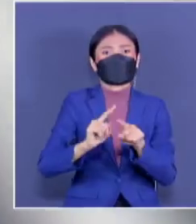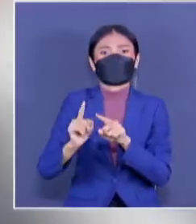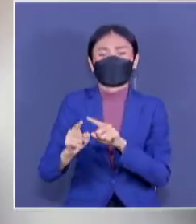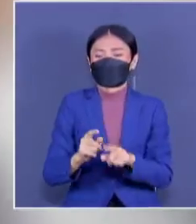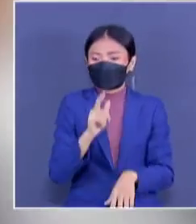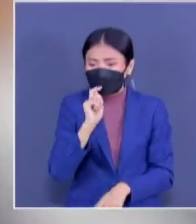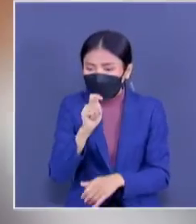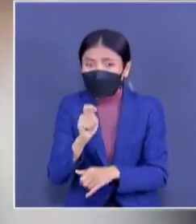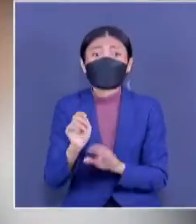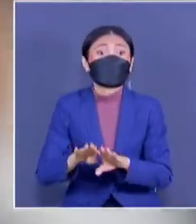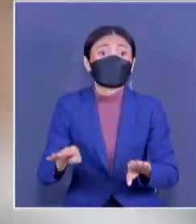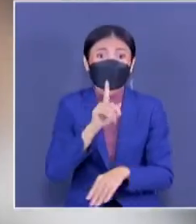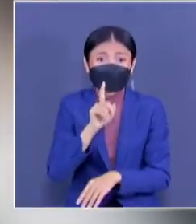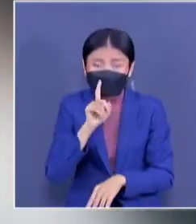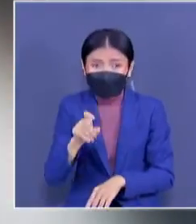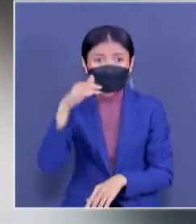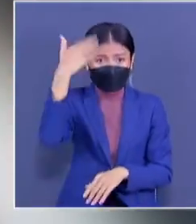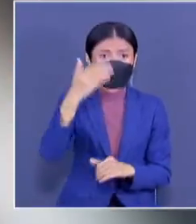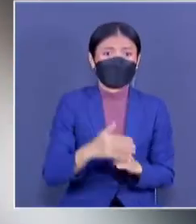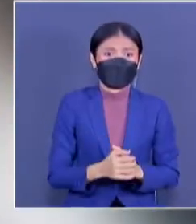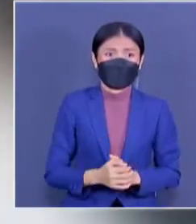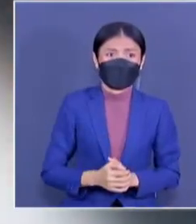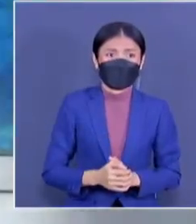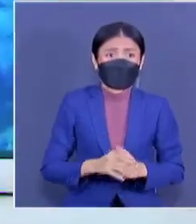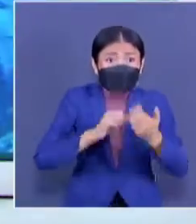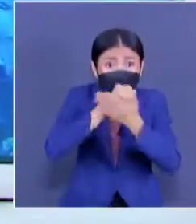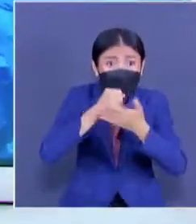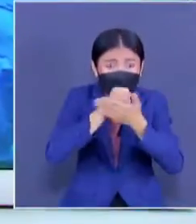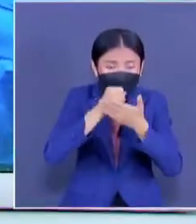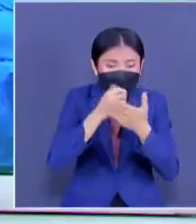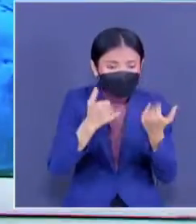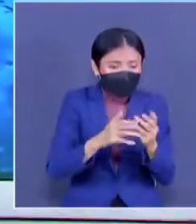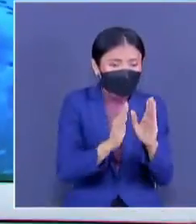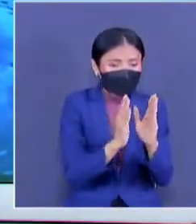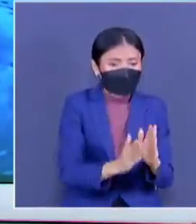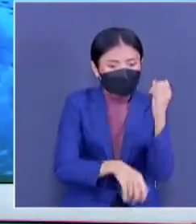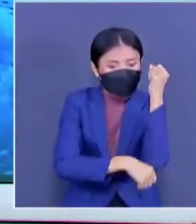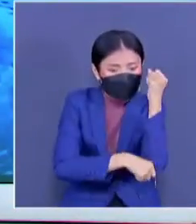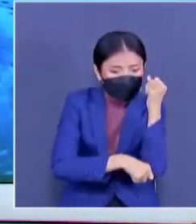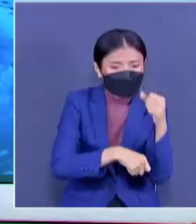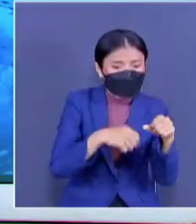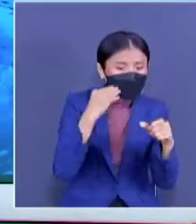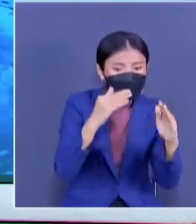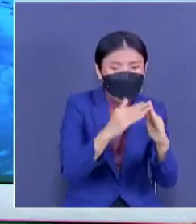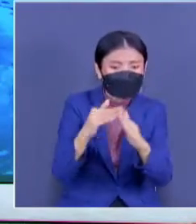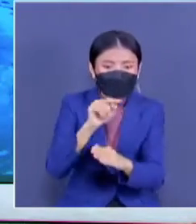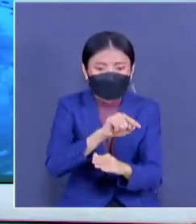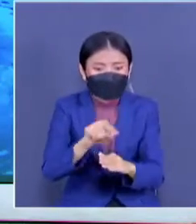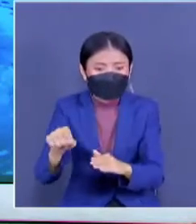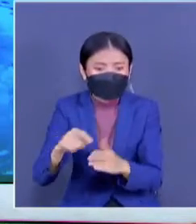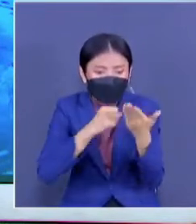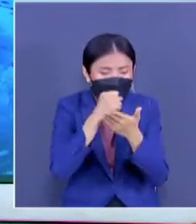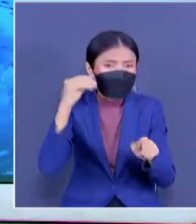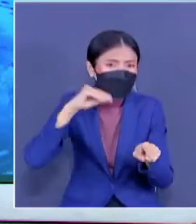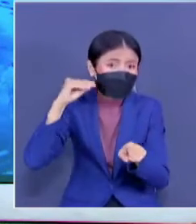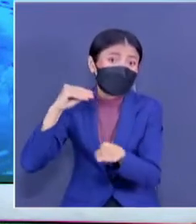คะ ยาเสพติดมักจะเข้าถึงชุมชนและสภาพความเป็นอยู่ในชุมชนในลักษณะแบบนี ้ ก็จะหนีไม่พ้นกับยาเ